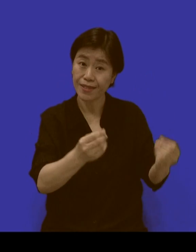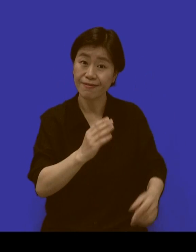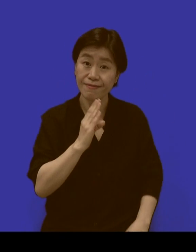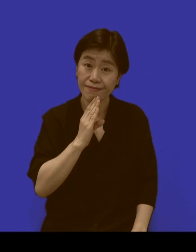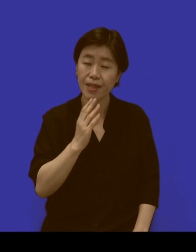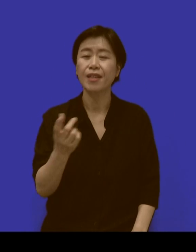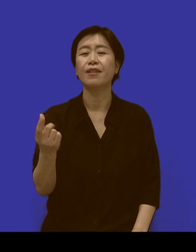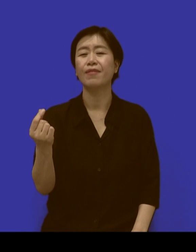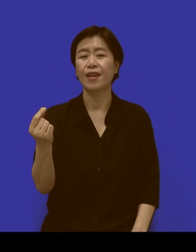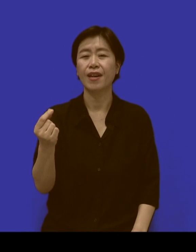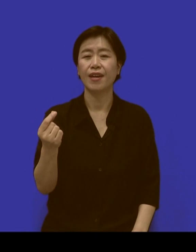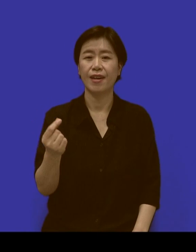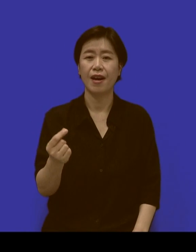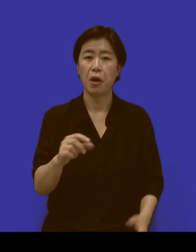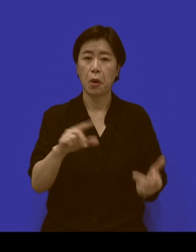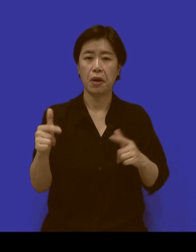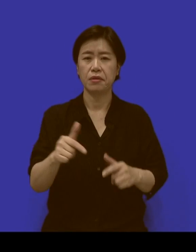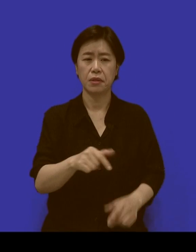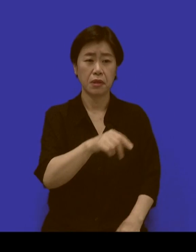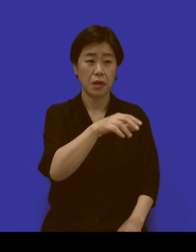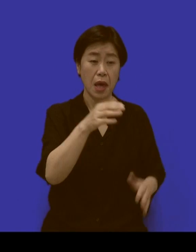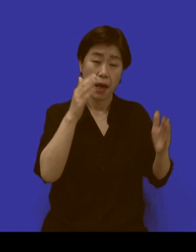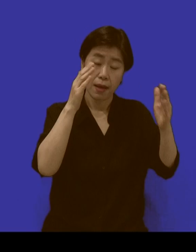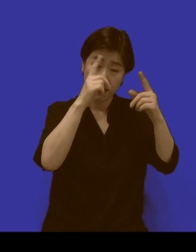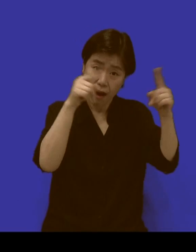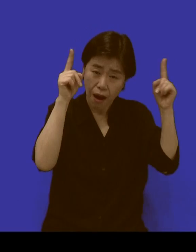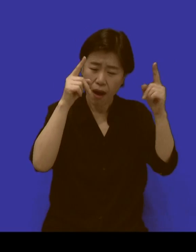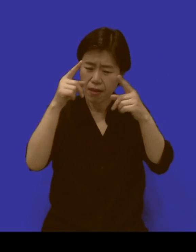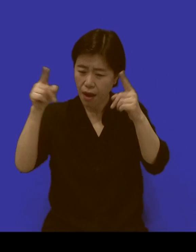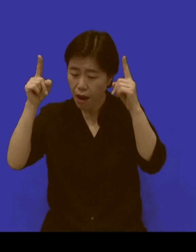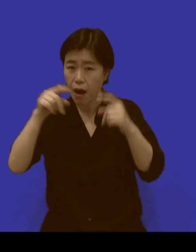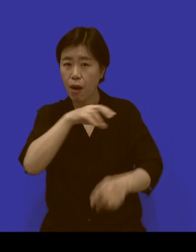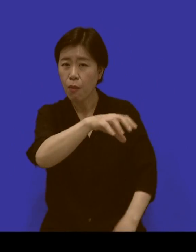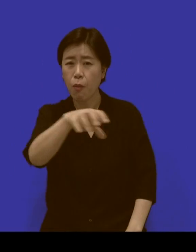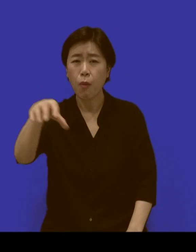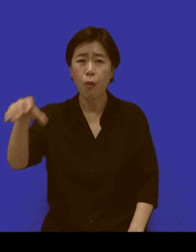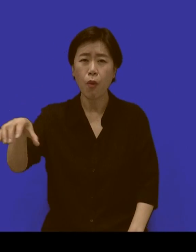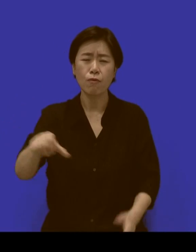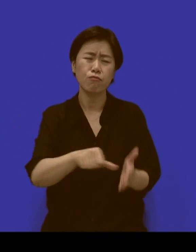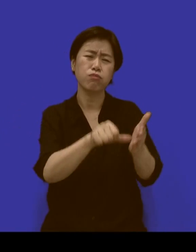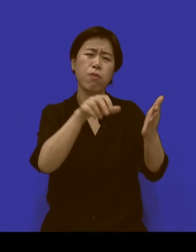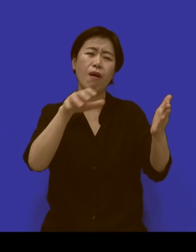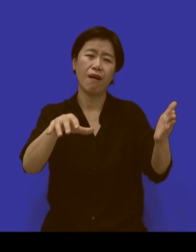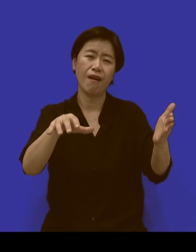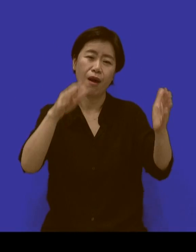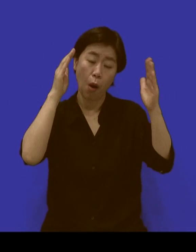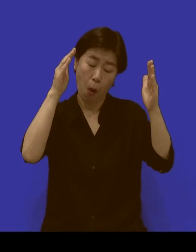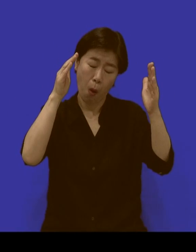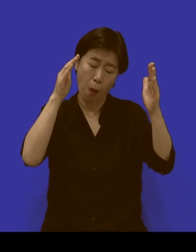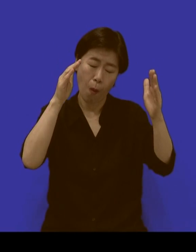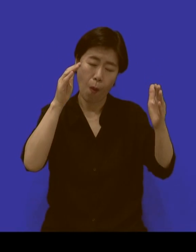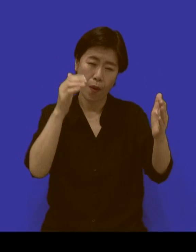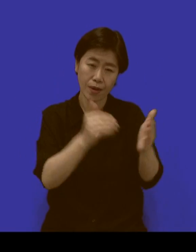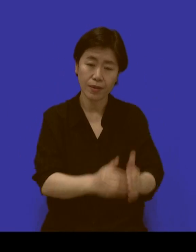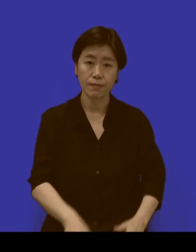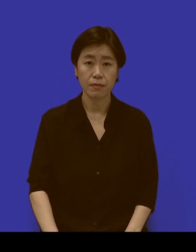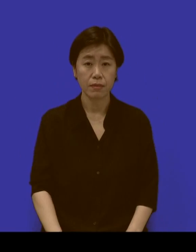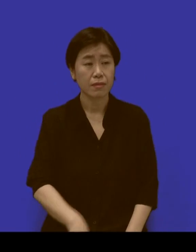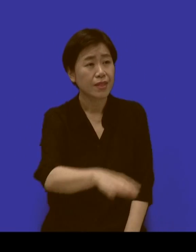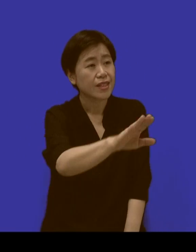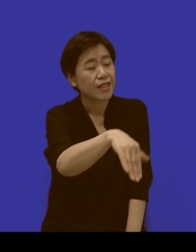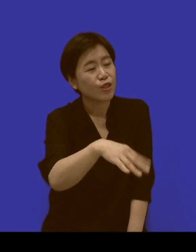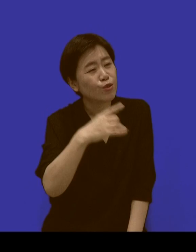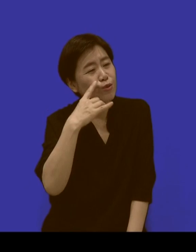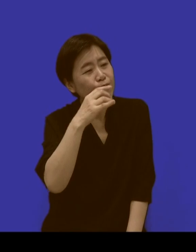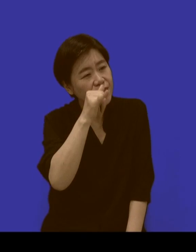홉킨스에서 공부하고 또 MD 앤더슨 암센터에서도 공부를 하고 이제 노스웨스턴. 근데 그렇게 쉽던가요 공부가? 정말 궁금해서